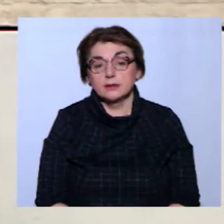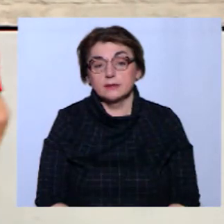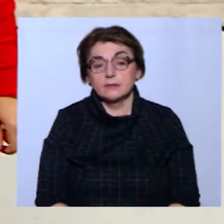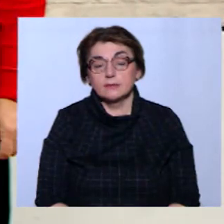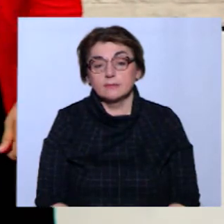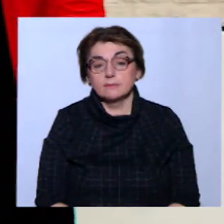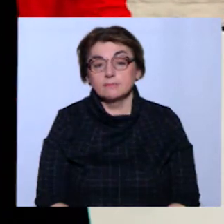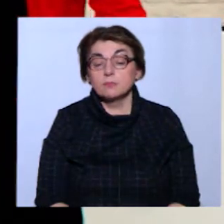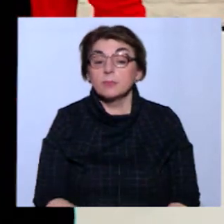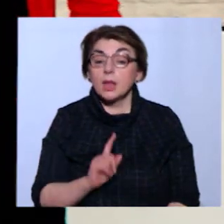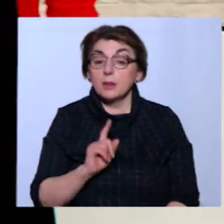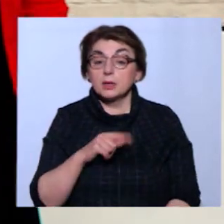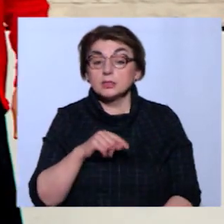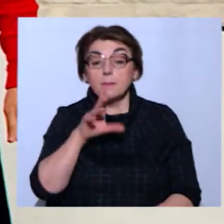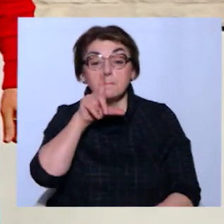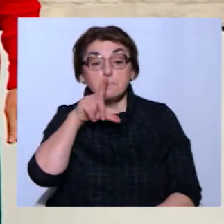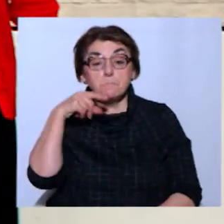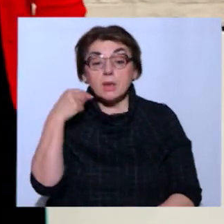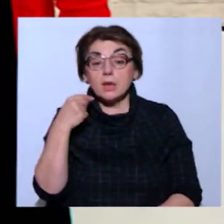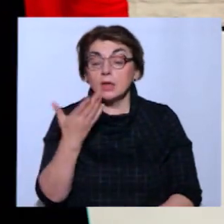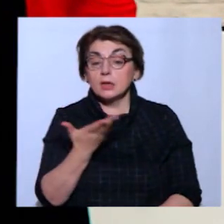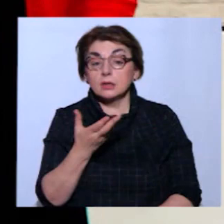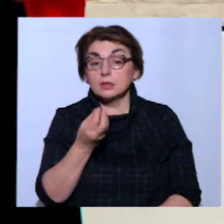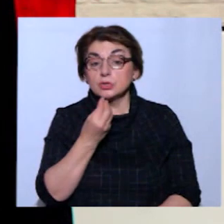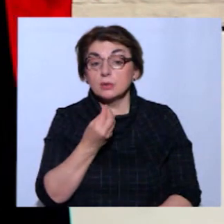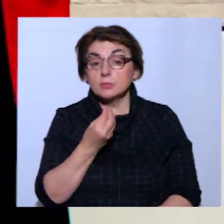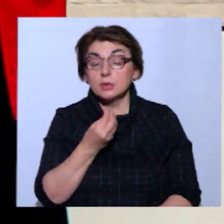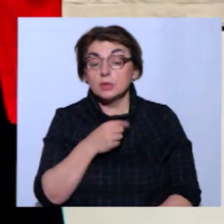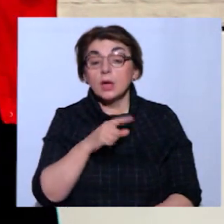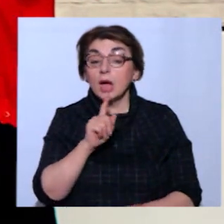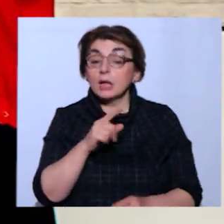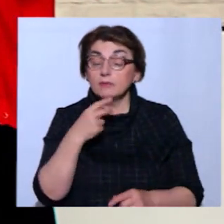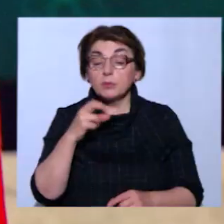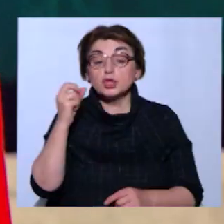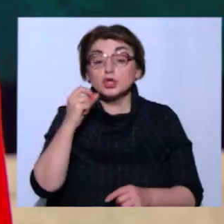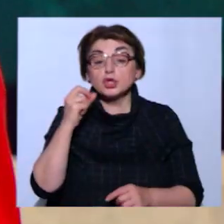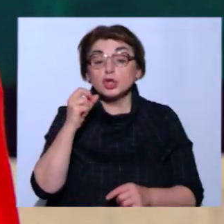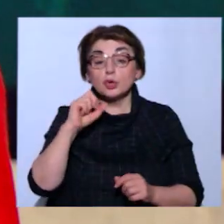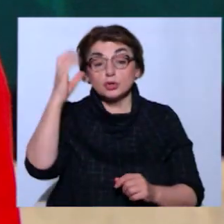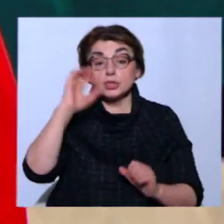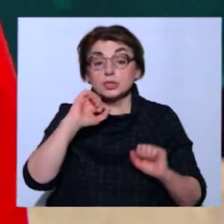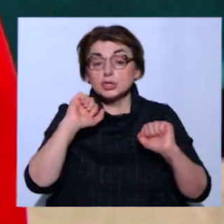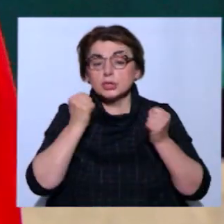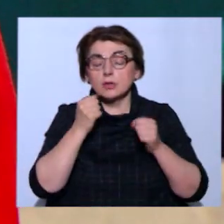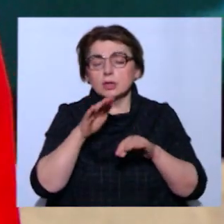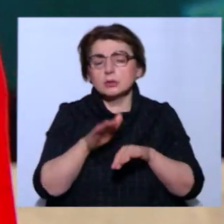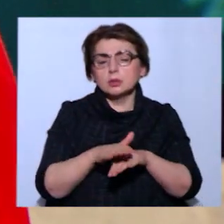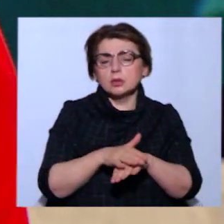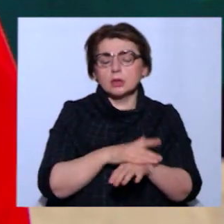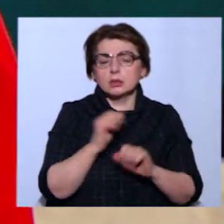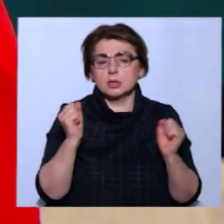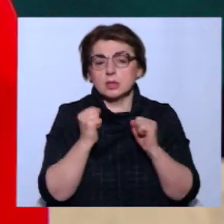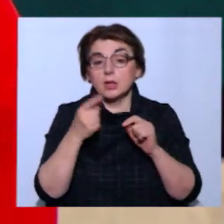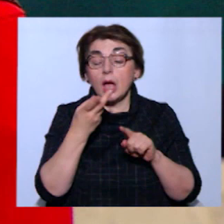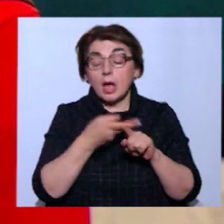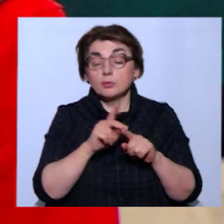კარგით. რაც შეეხება მელას, ჩვენ ახლა ვისაუბრებთ არქტიკულ მელაზე, სადაც ზამთარი ძალიან დიდხანს არის და სწორედ ამიტომ